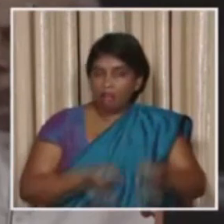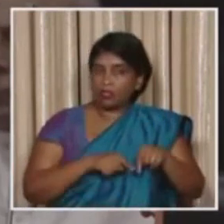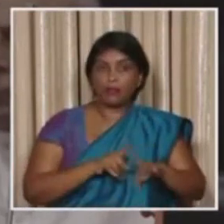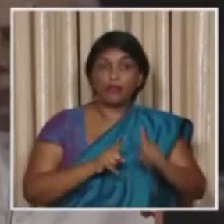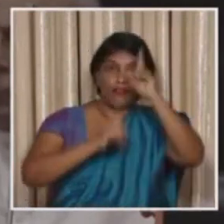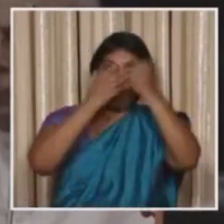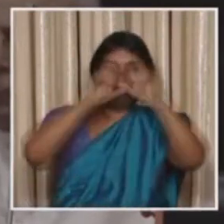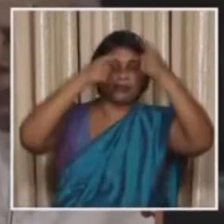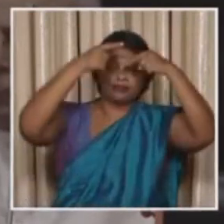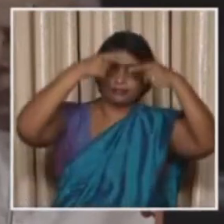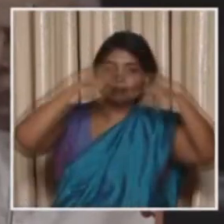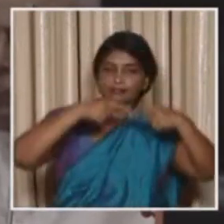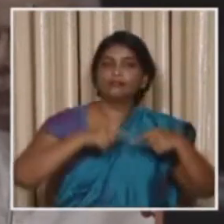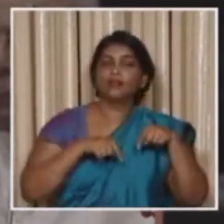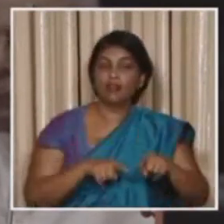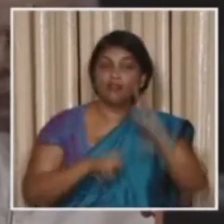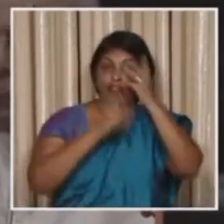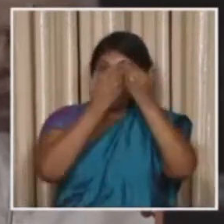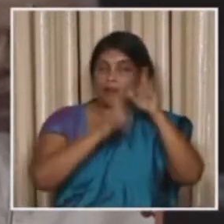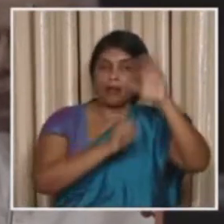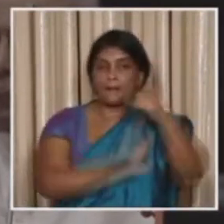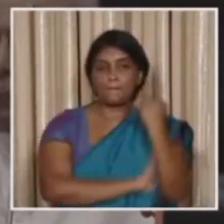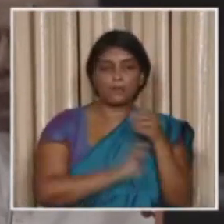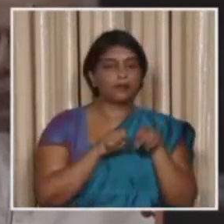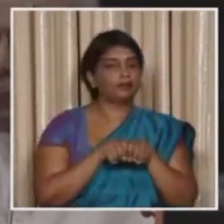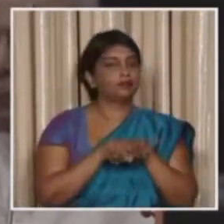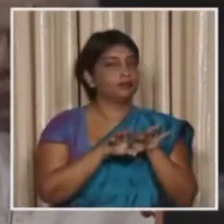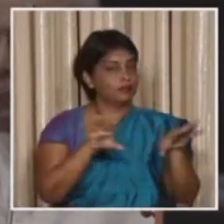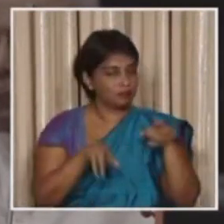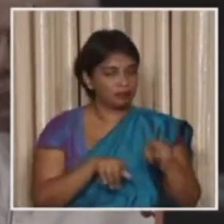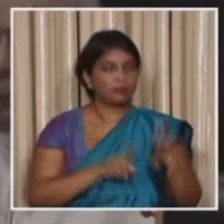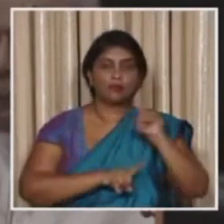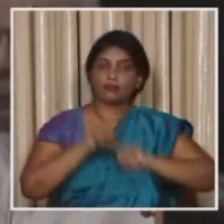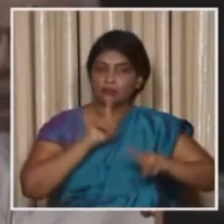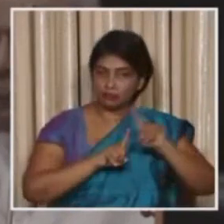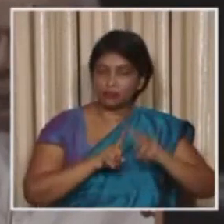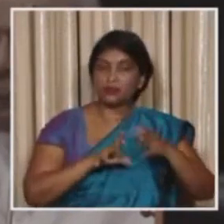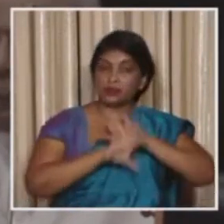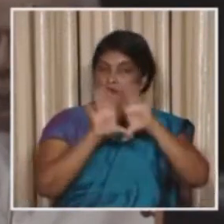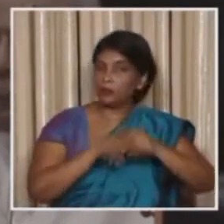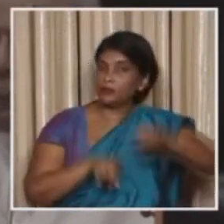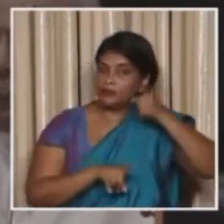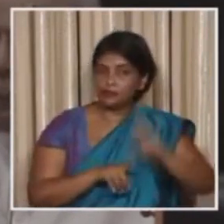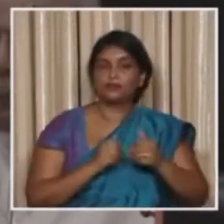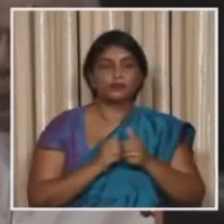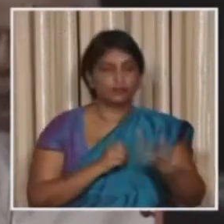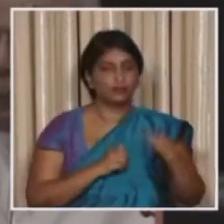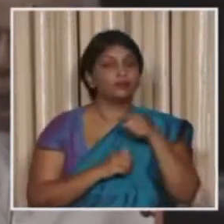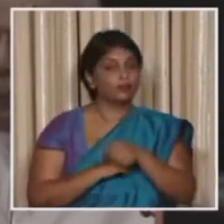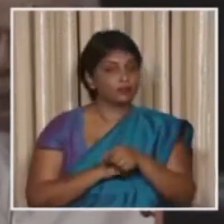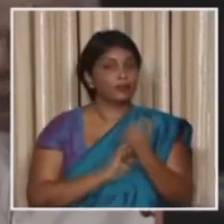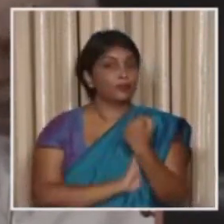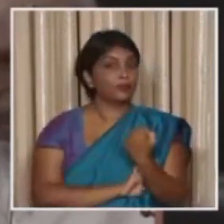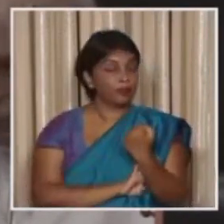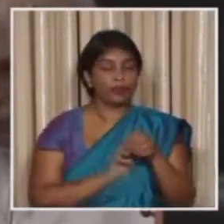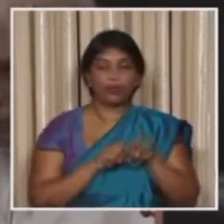මුලින් පටන් ගමු. ඒ නිසා අප මුලින්ම අනෙක් බලතල විමධ්‍යගත කිරීම ගැන කතා කර පොදු එකඟතාවයකට එළඹෙමු. එෙහිදී